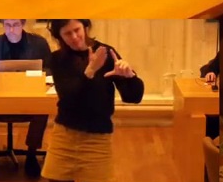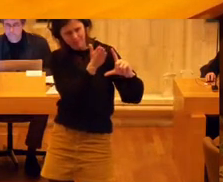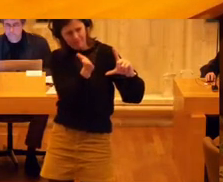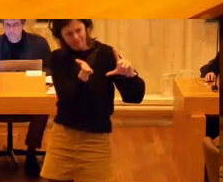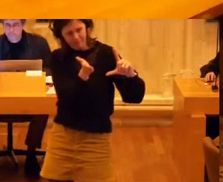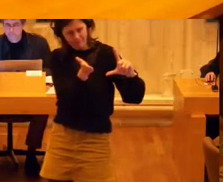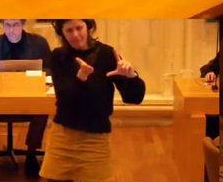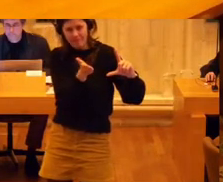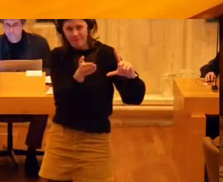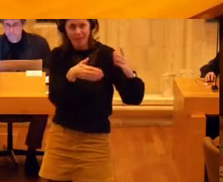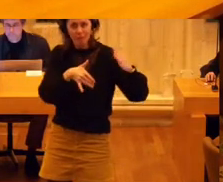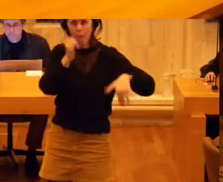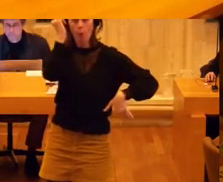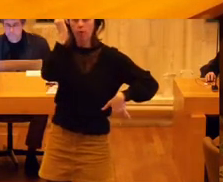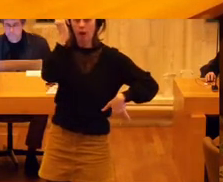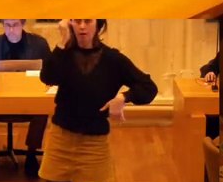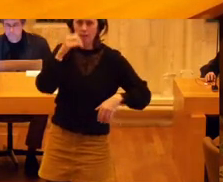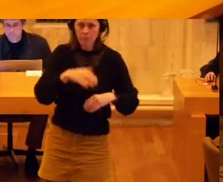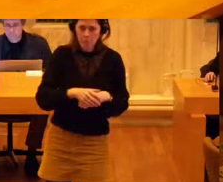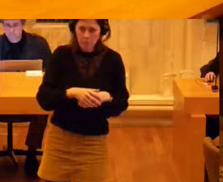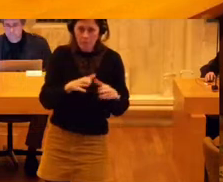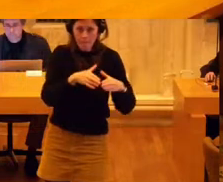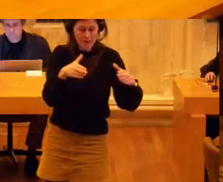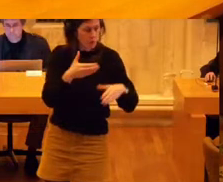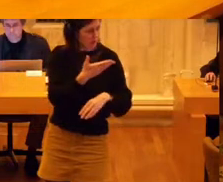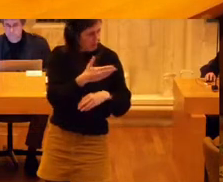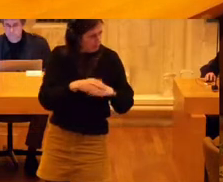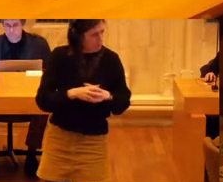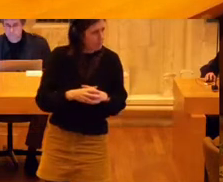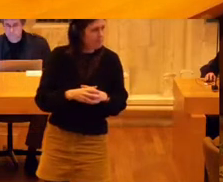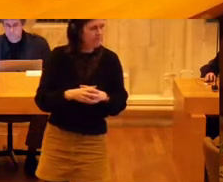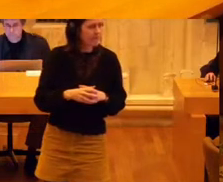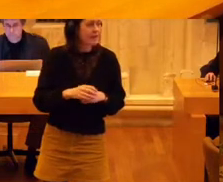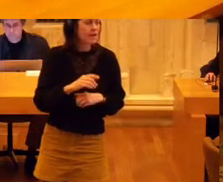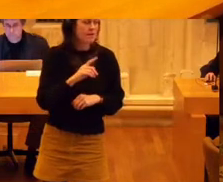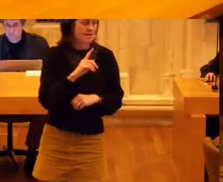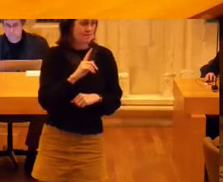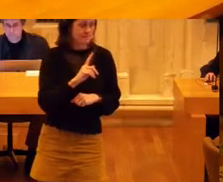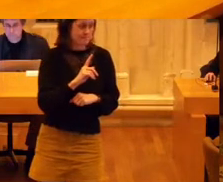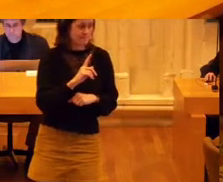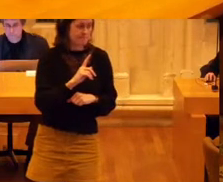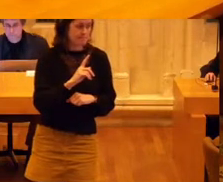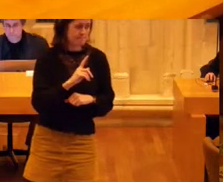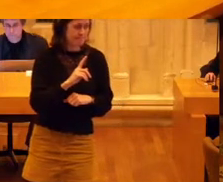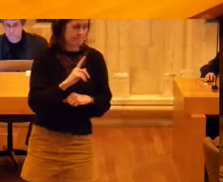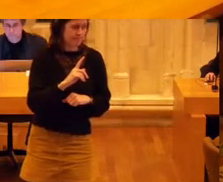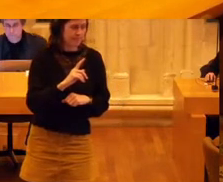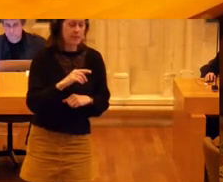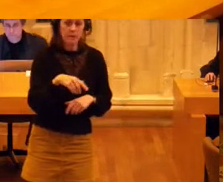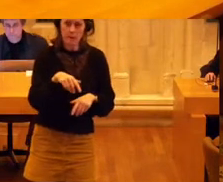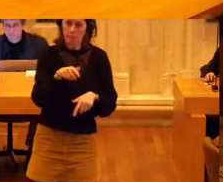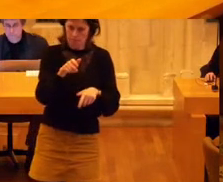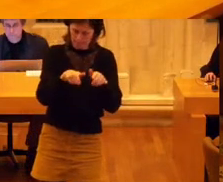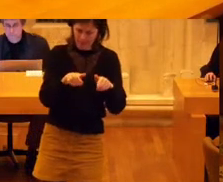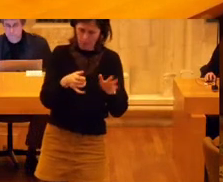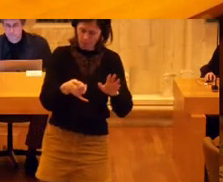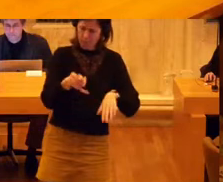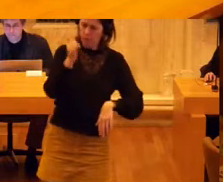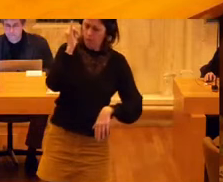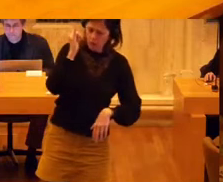des volontaires, des habitants volontaires, avec d'abord et avant tout des volontaires qui